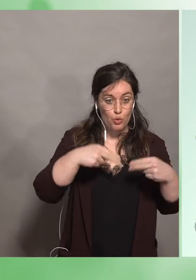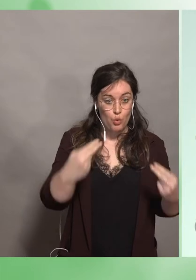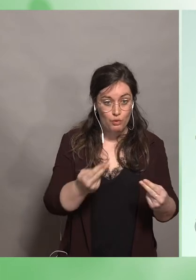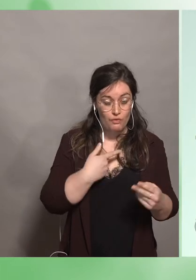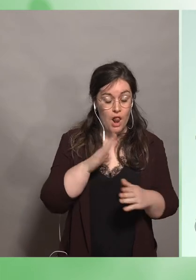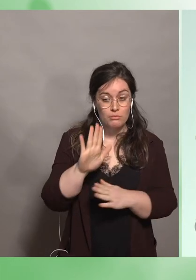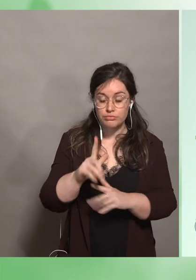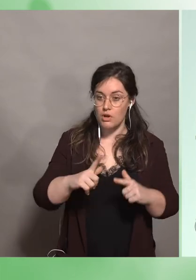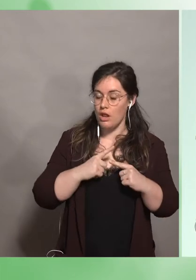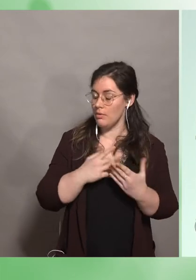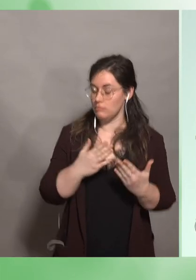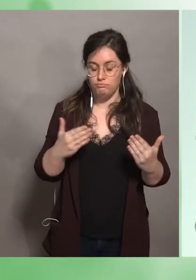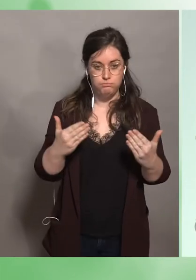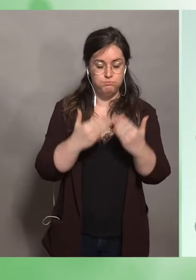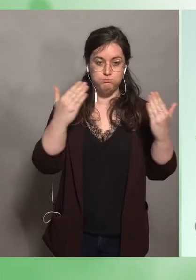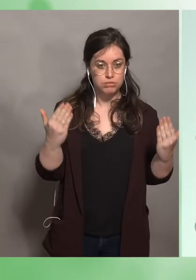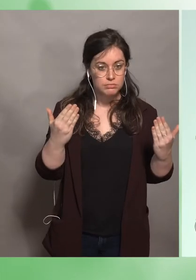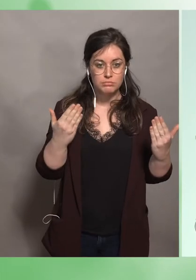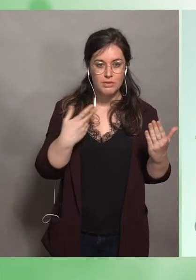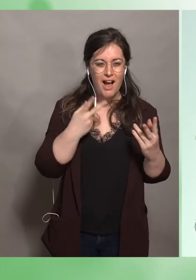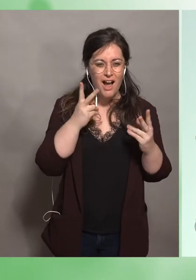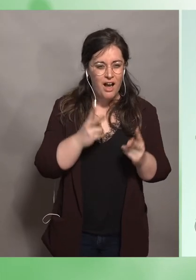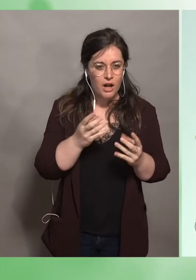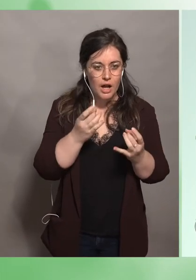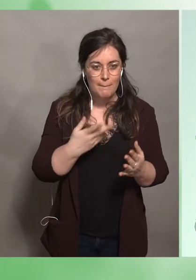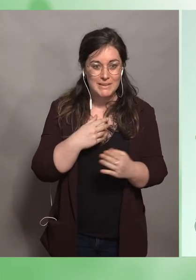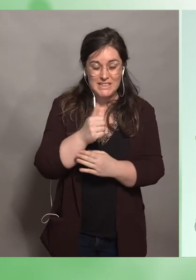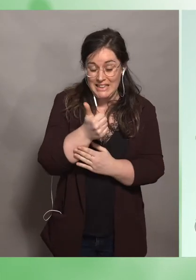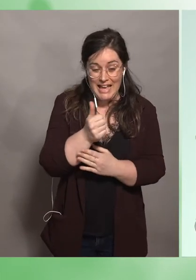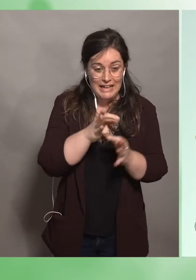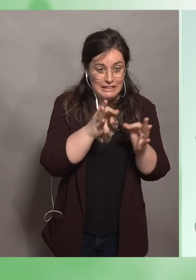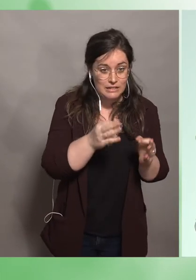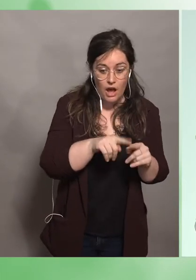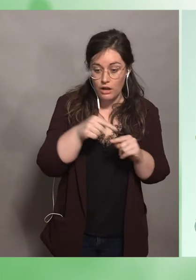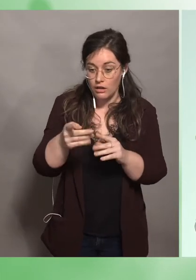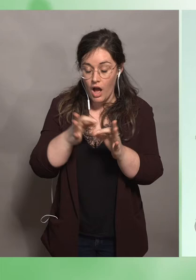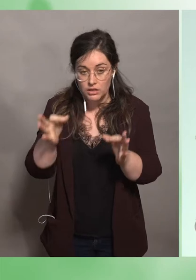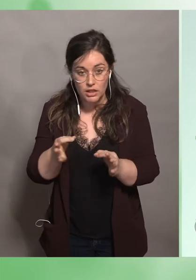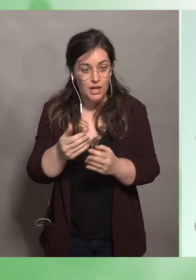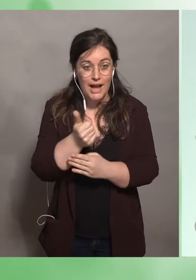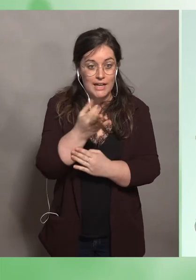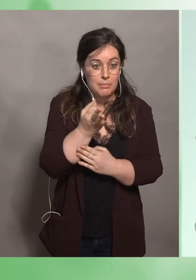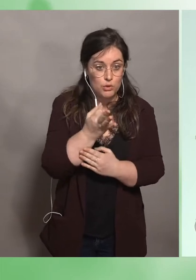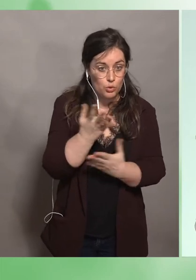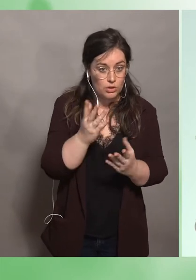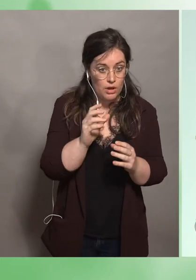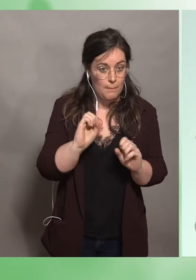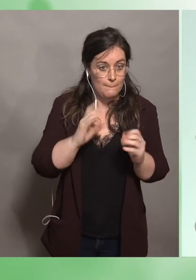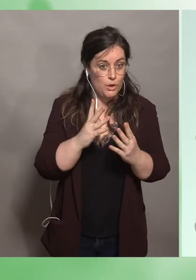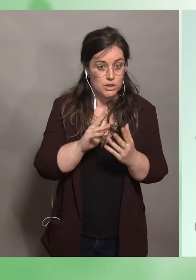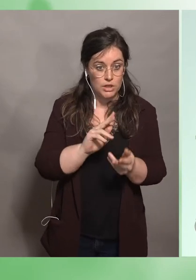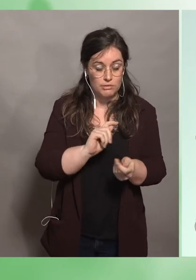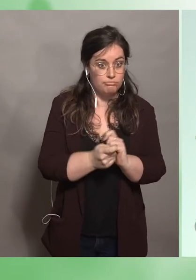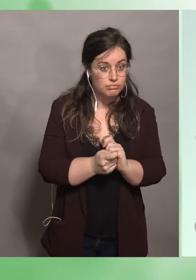komplett verändert. Wir haben es gerade gehört, das kann passieren von einem Tag auf den anderen, von einer Minute auf die andere. Bei diesem Autounfall ist ihm der linke